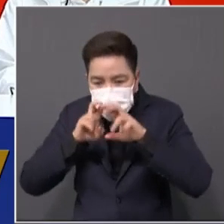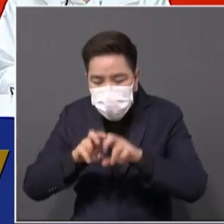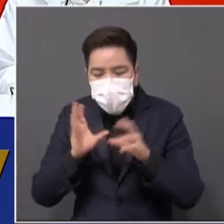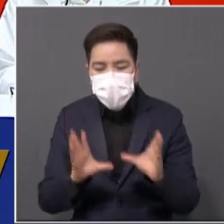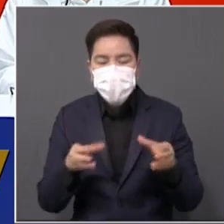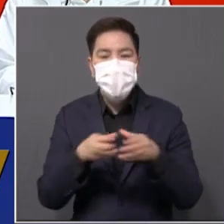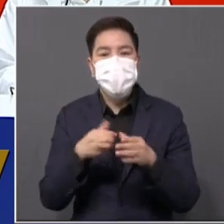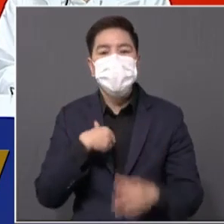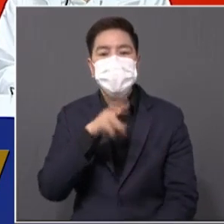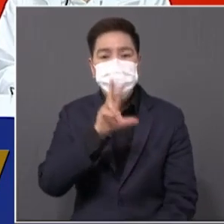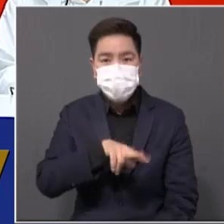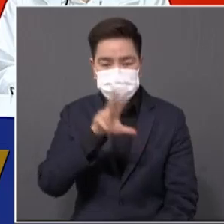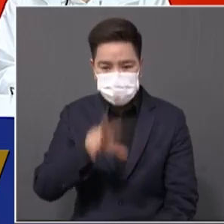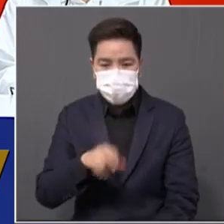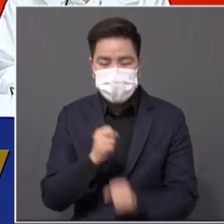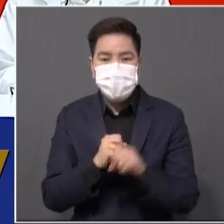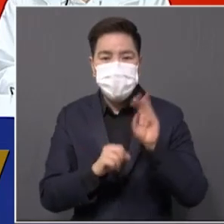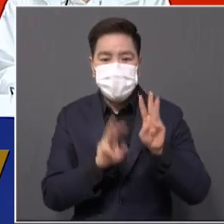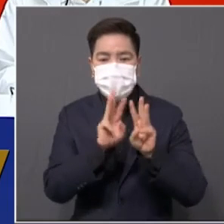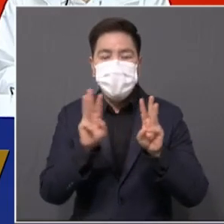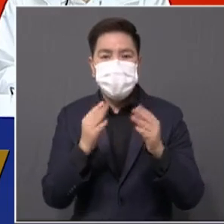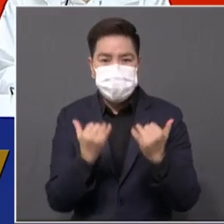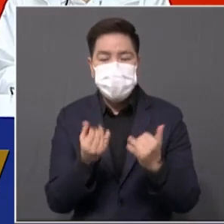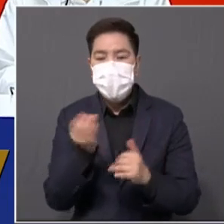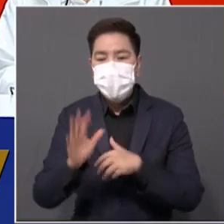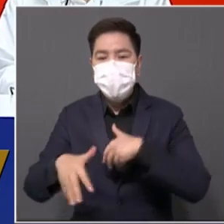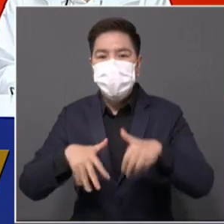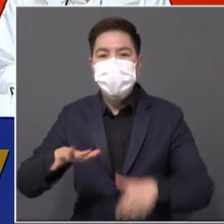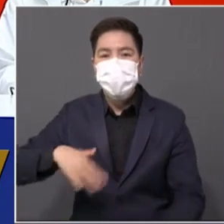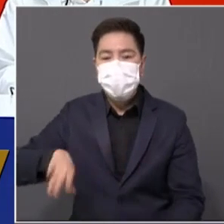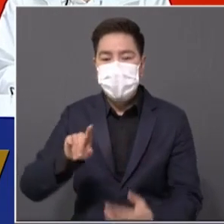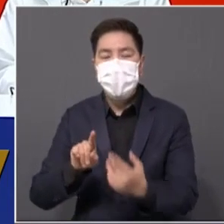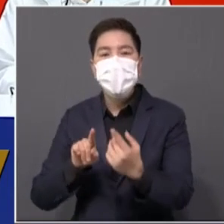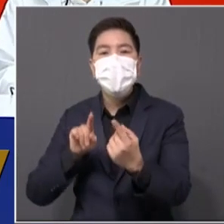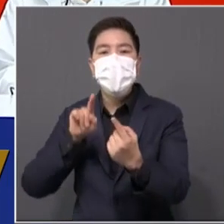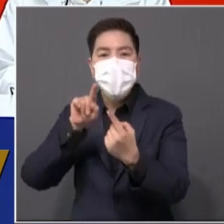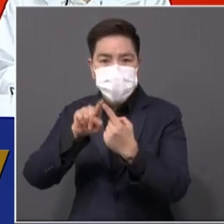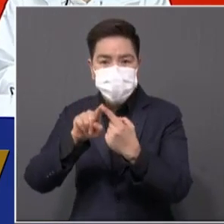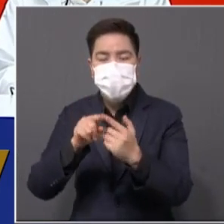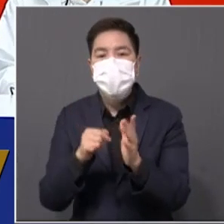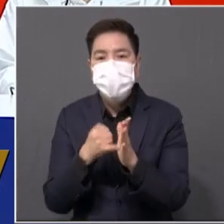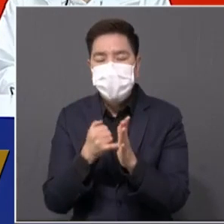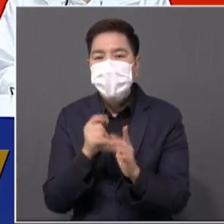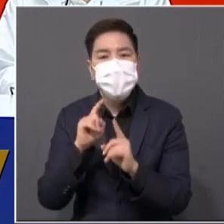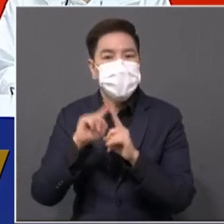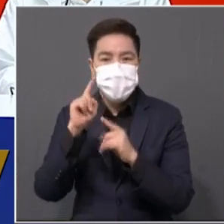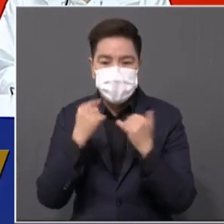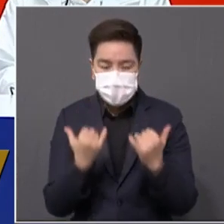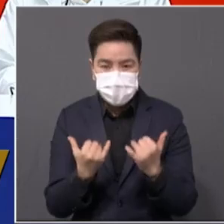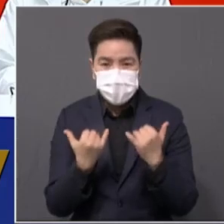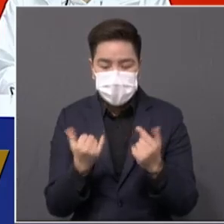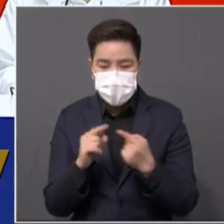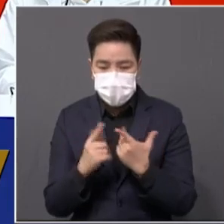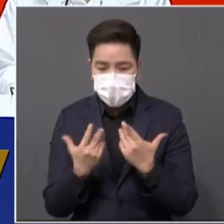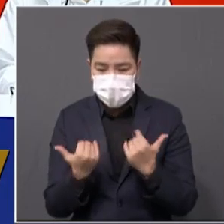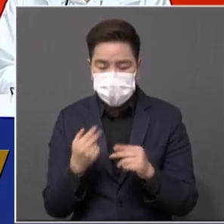สมัครของพรรคเพื่อไทยก็เลยทำเว็บไซต์นี้ขึ้นมาล่ะค่ะให้ประชาชนเข้าถึงข้อมูลผู้สมัครพรรคได้มากที่สุดนะคะ